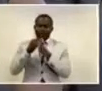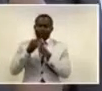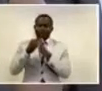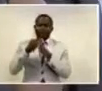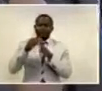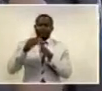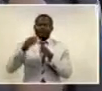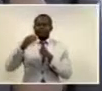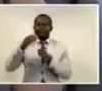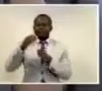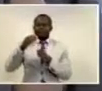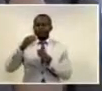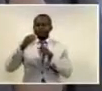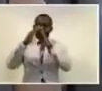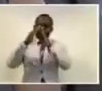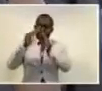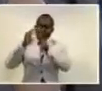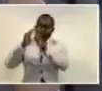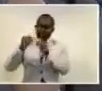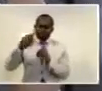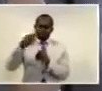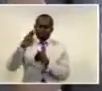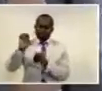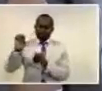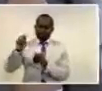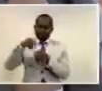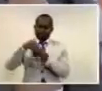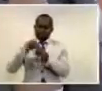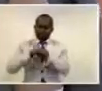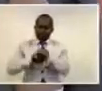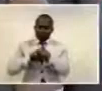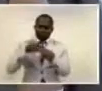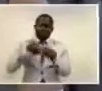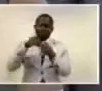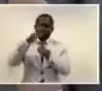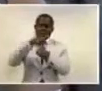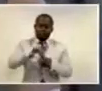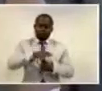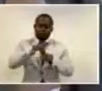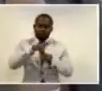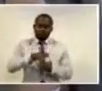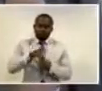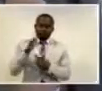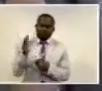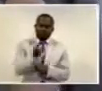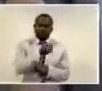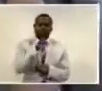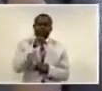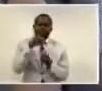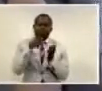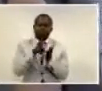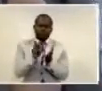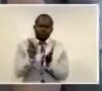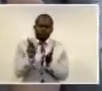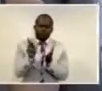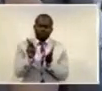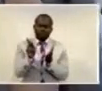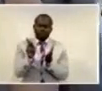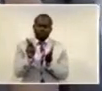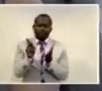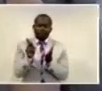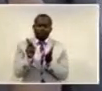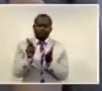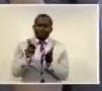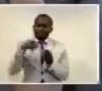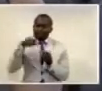mu gihugu ni Musanze aho ntuye harimo kwaje guhana akarengane ko kwamburwa Nyakubahwa Perezida wa Repubulika.